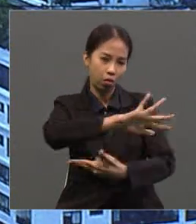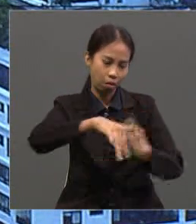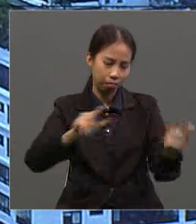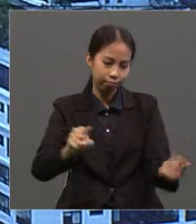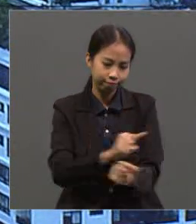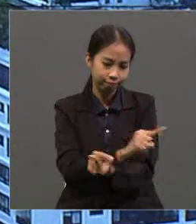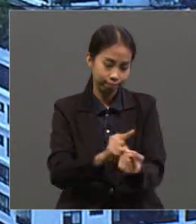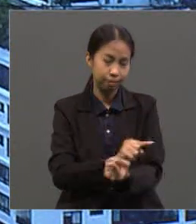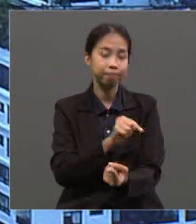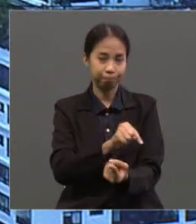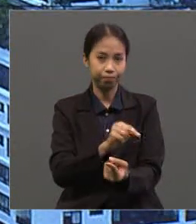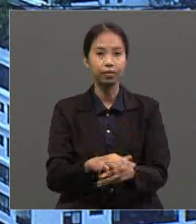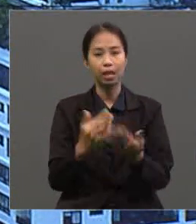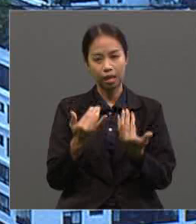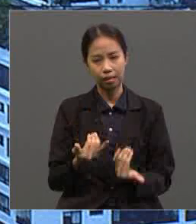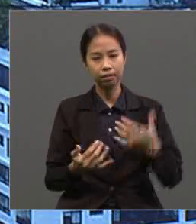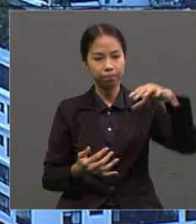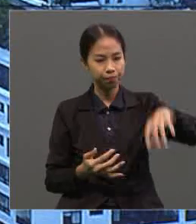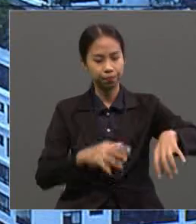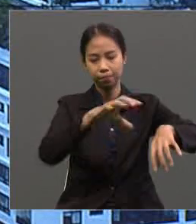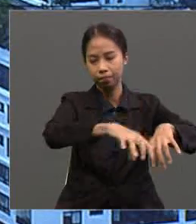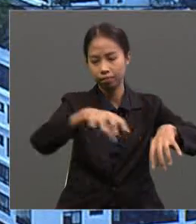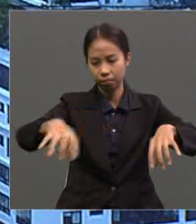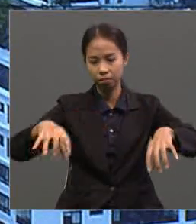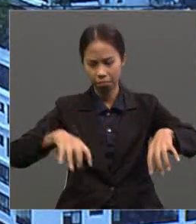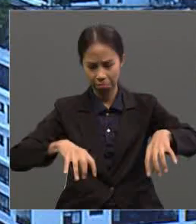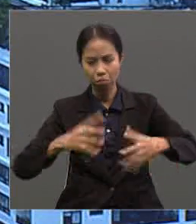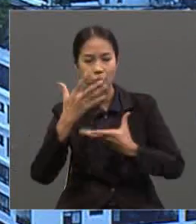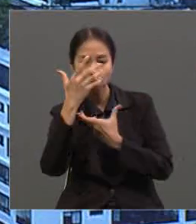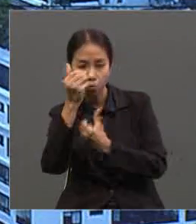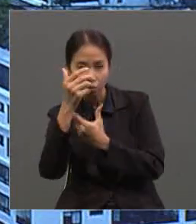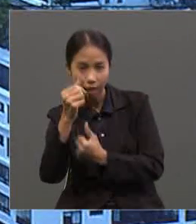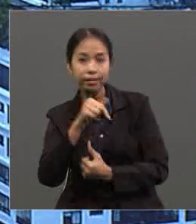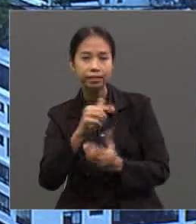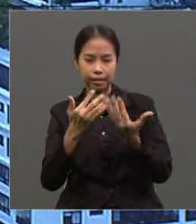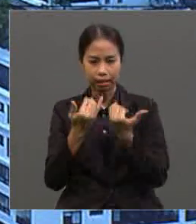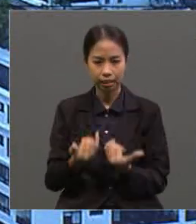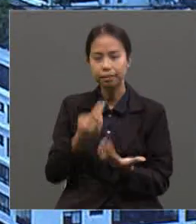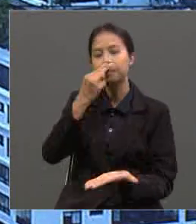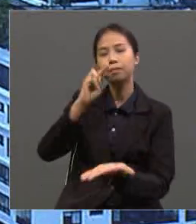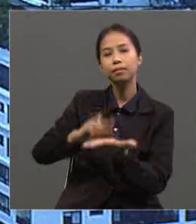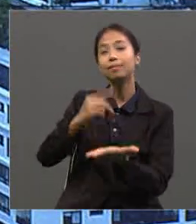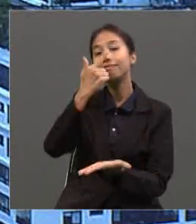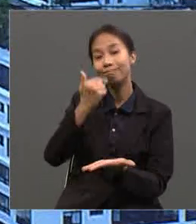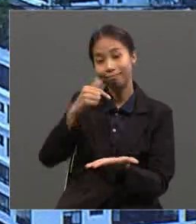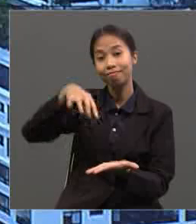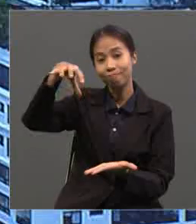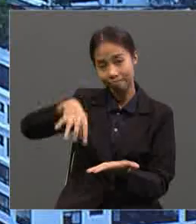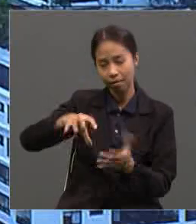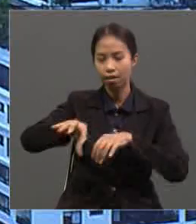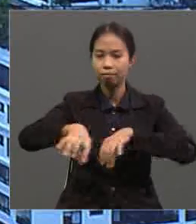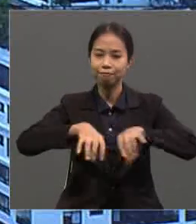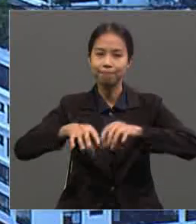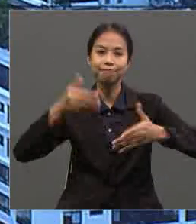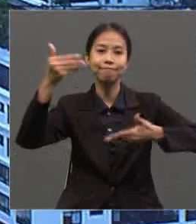ธรรมาภิบาลซึ่งหลายหน่วยงานก็เริ่มหันมาให้ความสำคัญล่าสุดไปรษณีย์ไทยจัดงาน esga